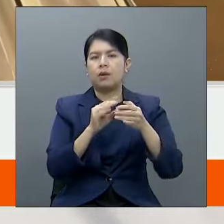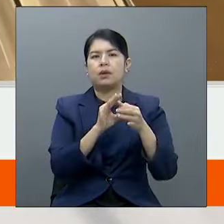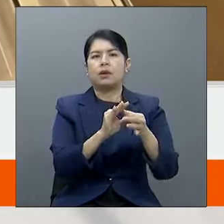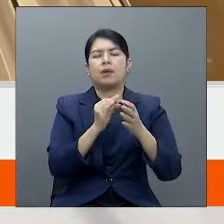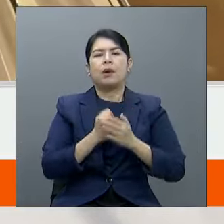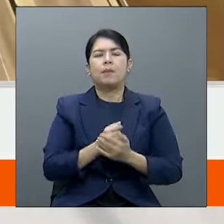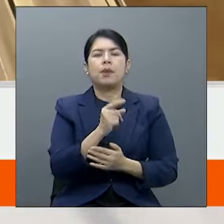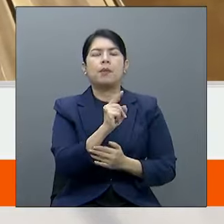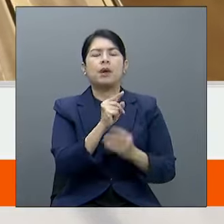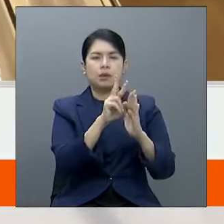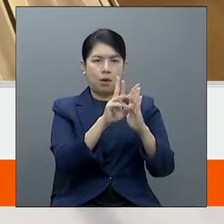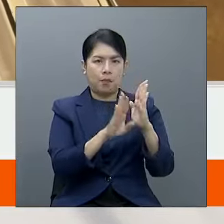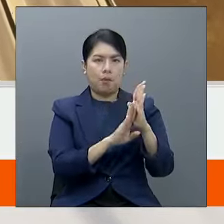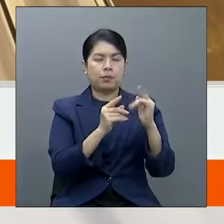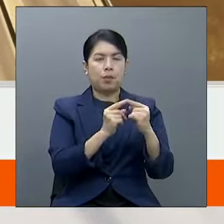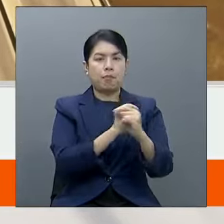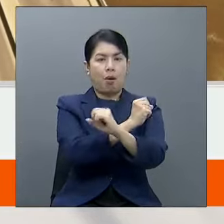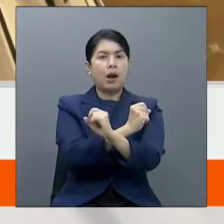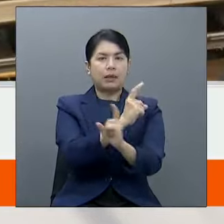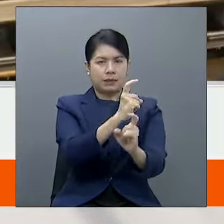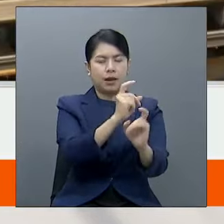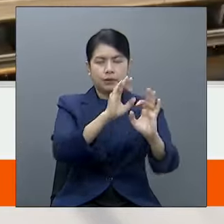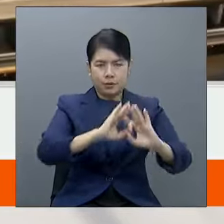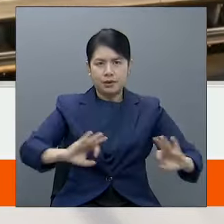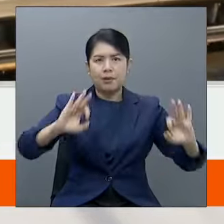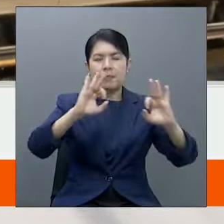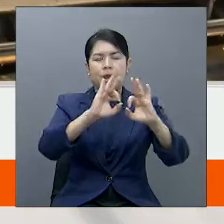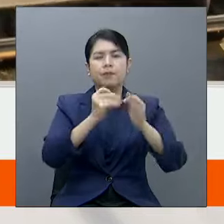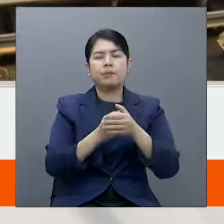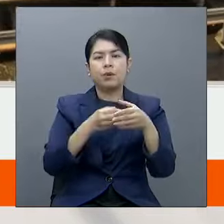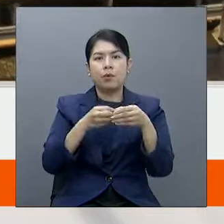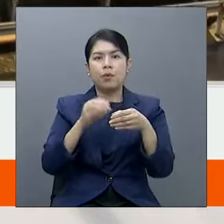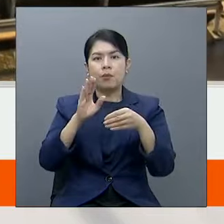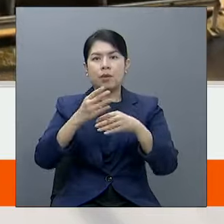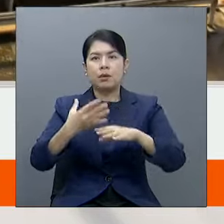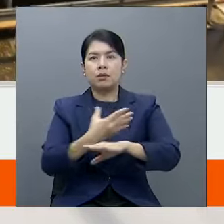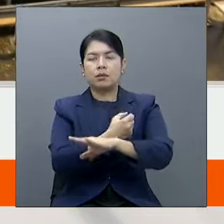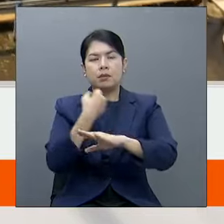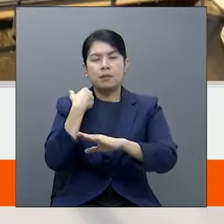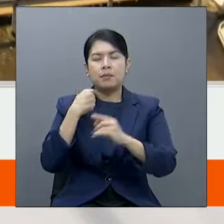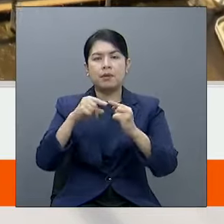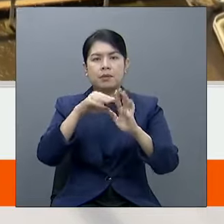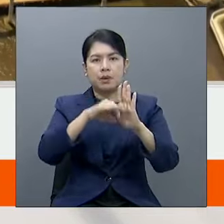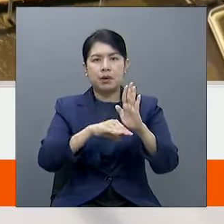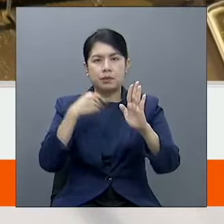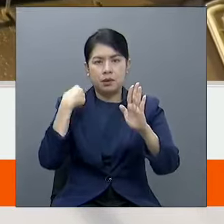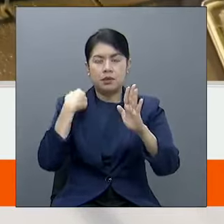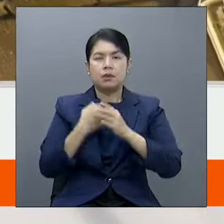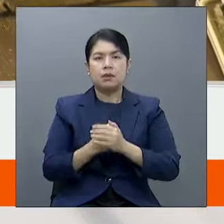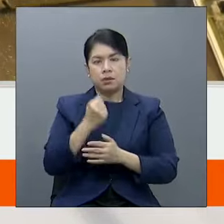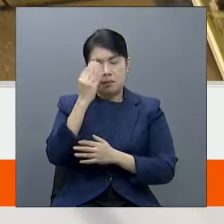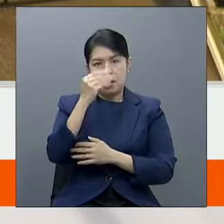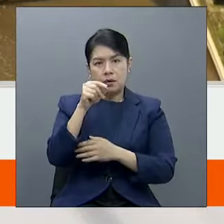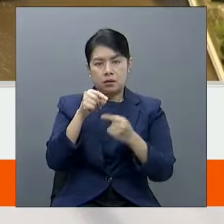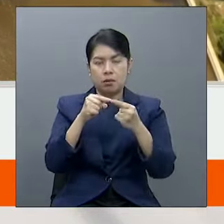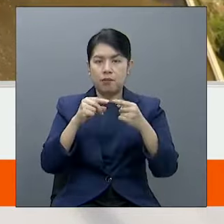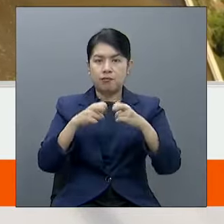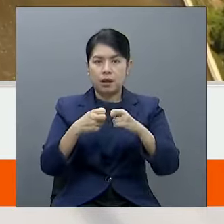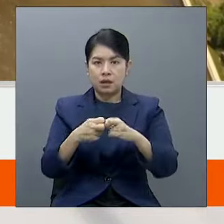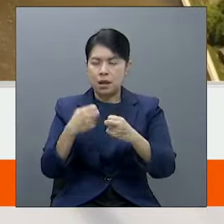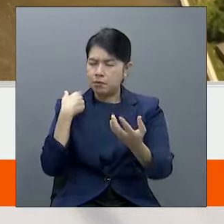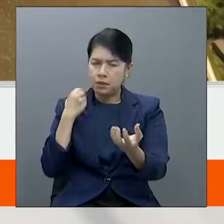อันนี้ต้องมาอันดับหนึ่งนะฮะผู้รับเหมาซึ่งก่อสร้างแล้วเนี่ยนะฮะก่อให้เกิดอุบัติเหตุอันตร